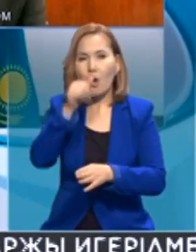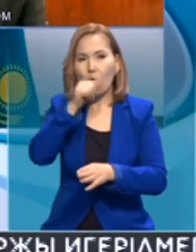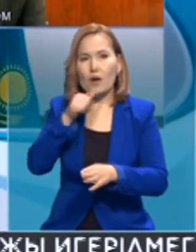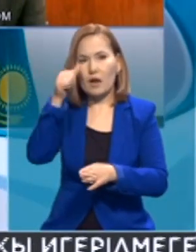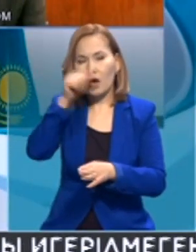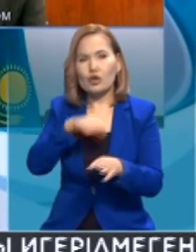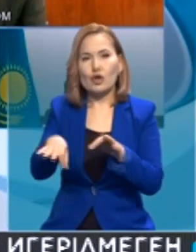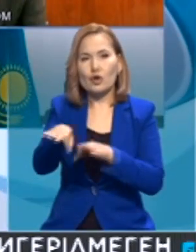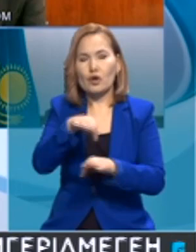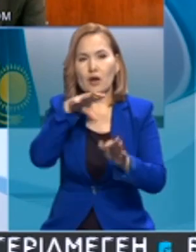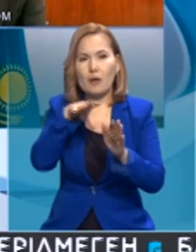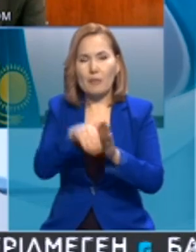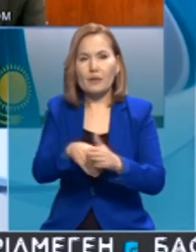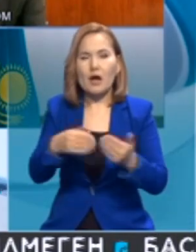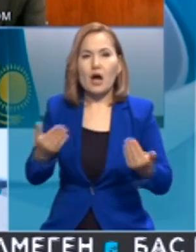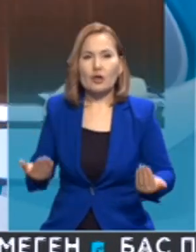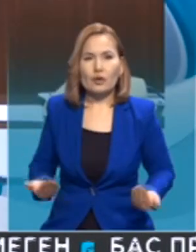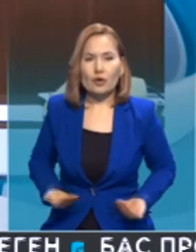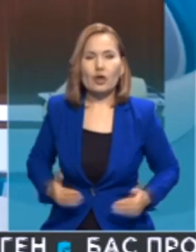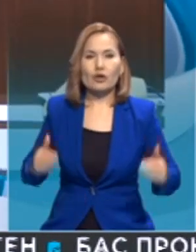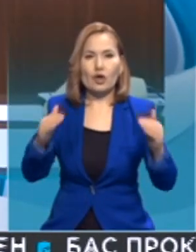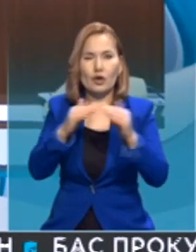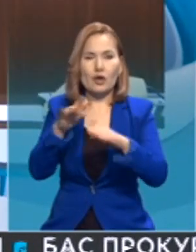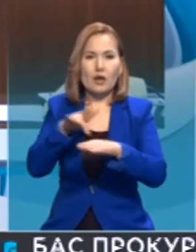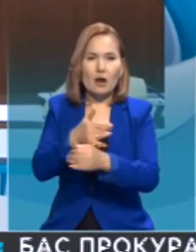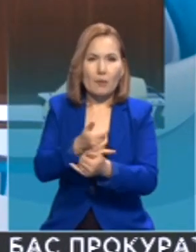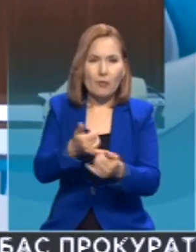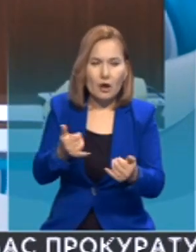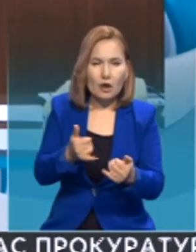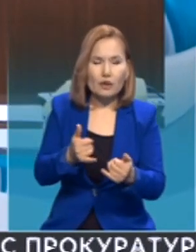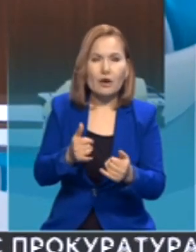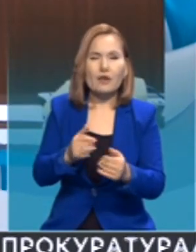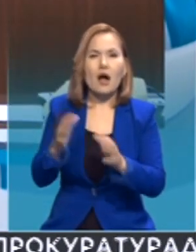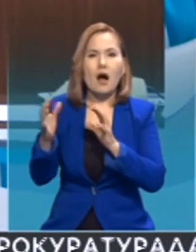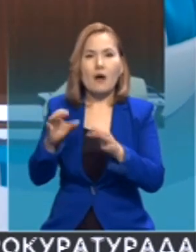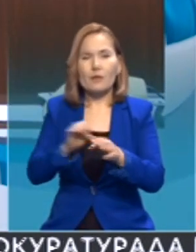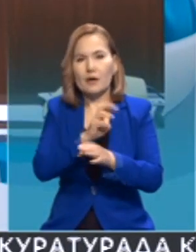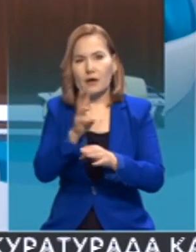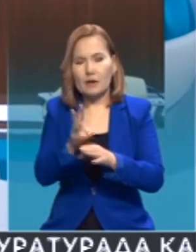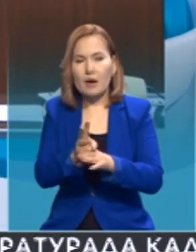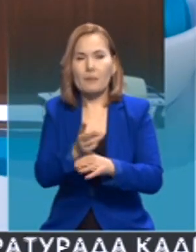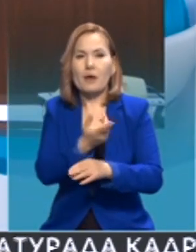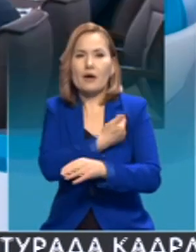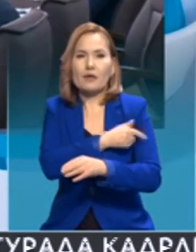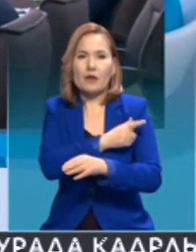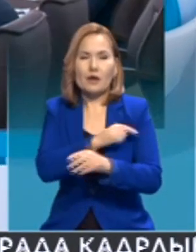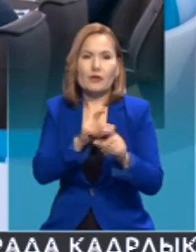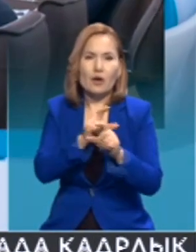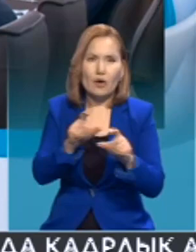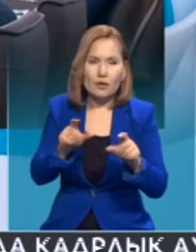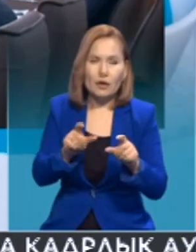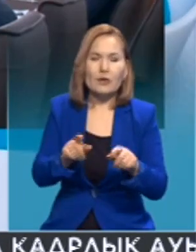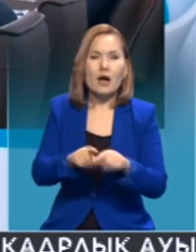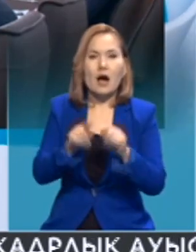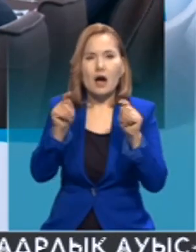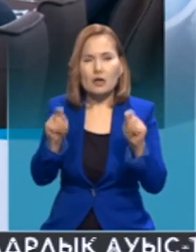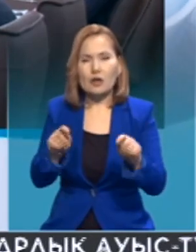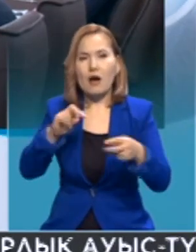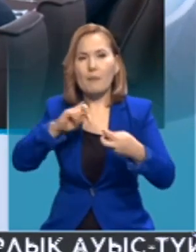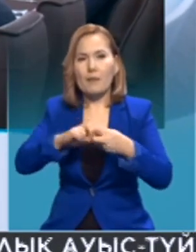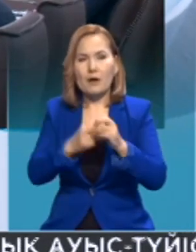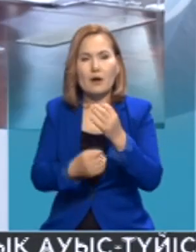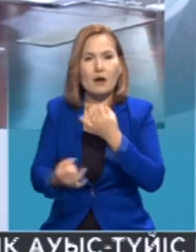жоба шеңберінде тұрғын үй, коммуналдық шаруашылық, көлік, білім беру, денсаулық сақтау, мәдениет және спорт салалары бойынша жалпы